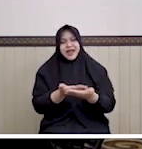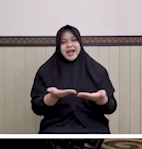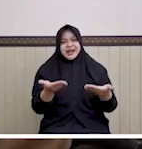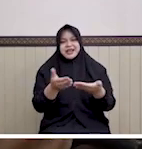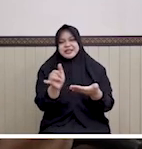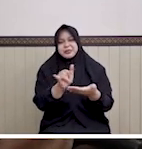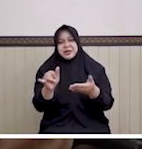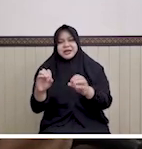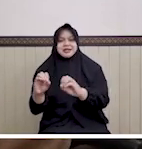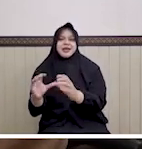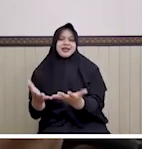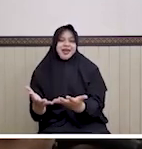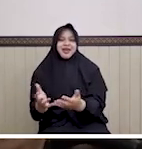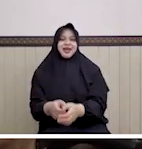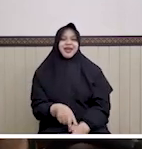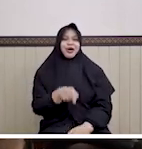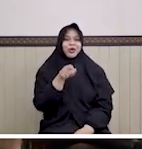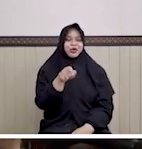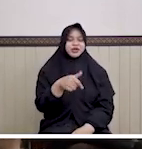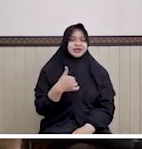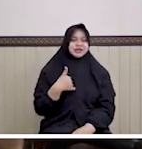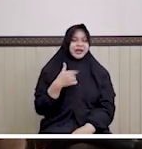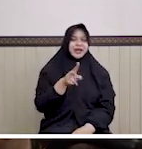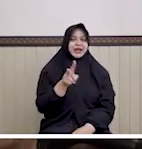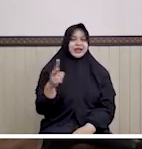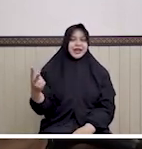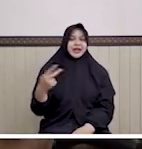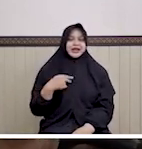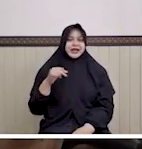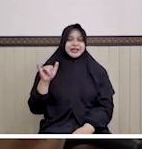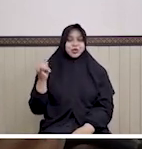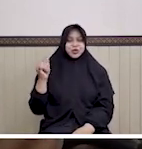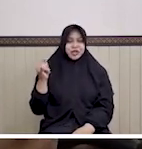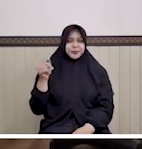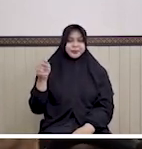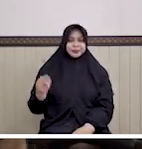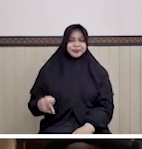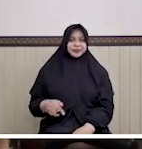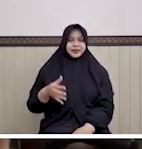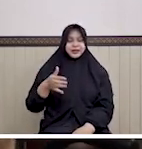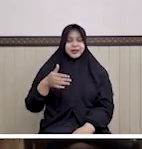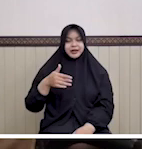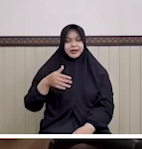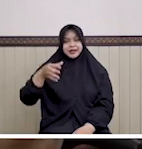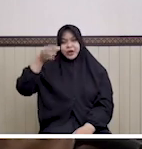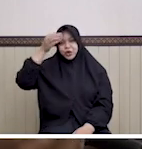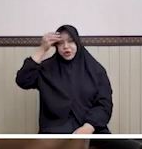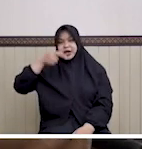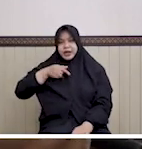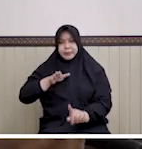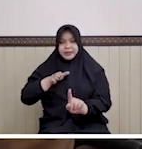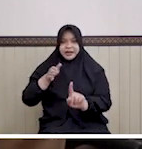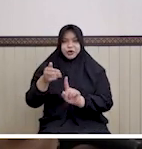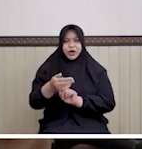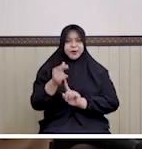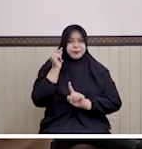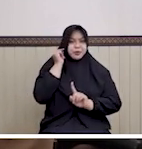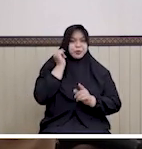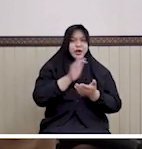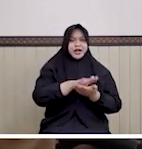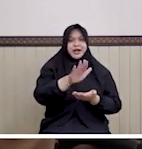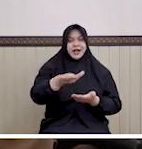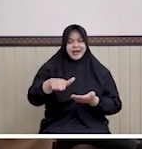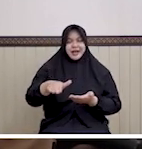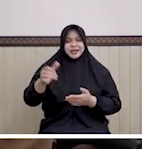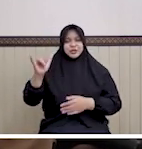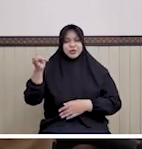berlanjut Iya betul sekali ini sekarang Mbak Nah di Jogja Jogja tahu ah dalam perlindungan perempuan dan anak itu juga